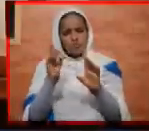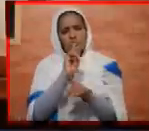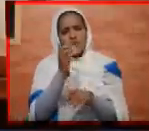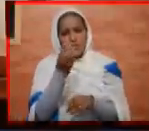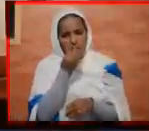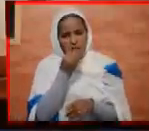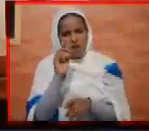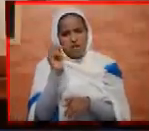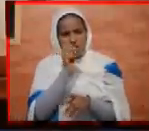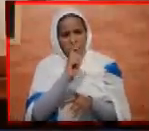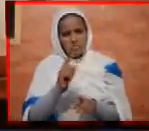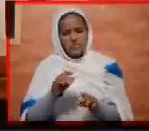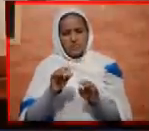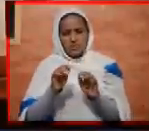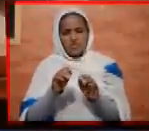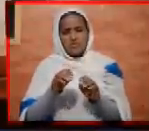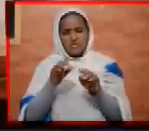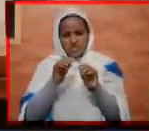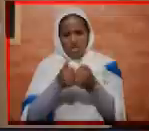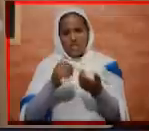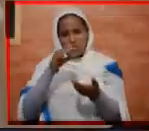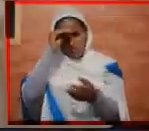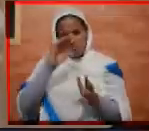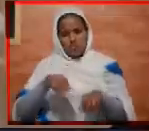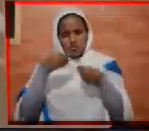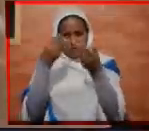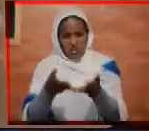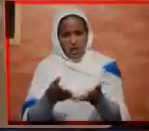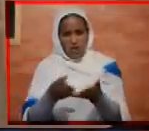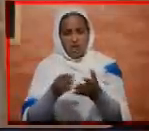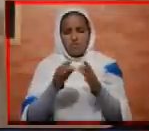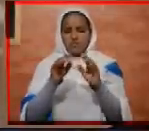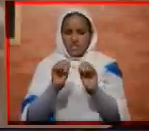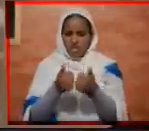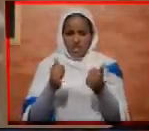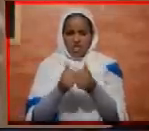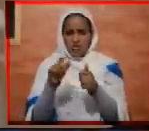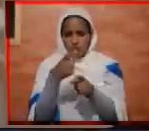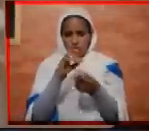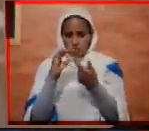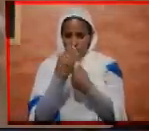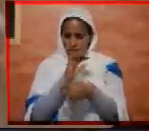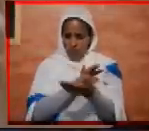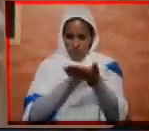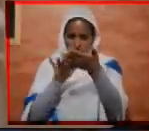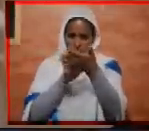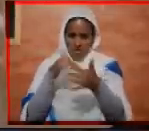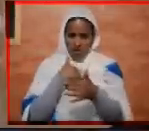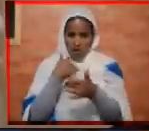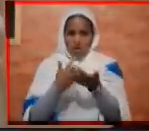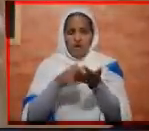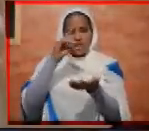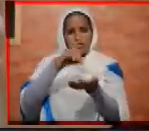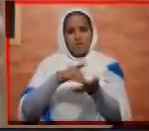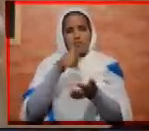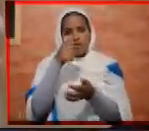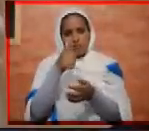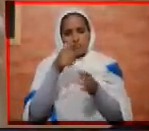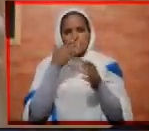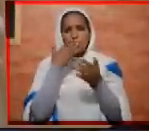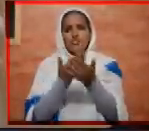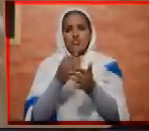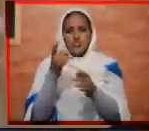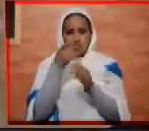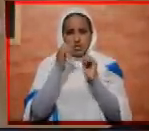አለ። የድጓው መምህር፣ የቅዳሴው መምህር፣ የቅኔው መምህር ሰፊ ሰፊ ጉባኤ ነው ያላቸው።